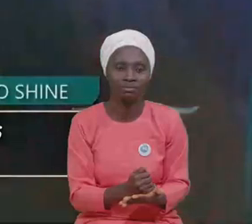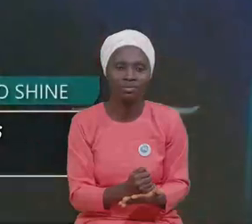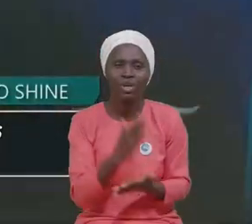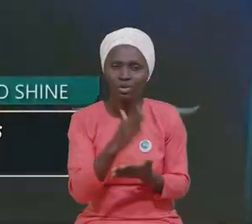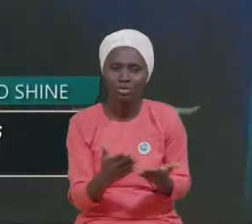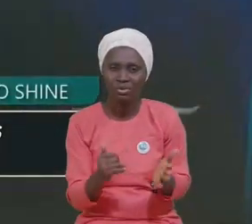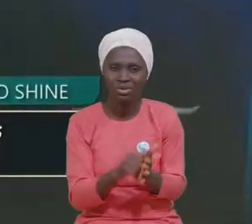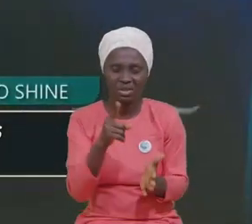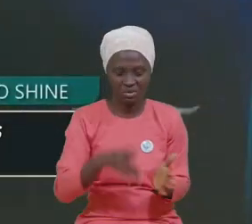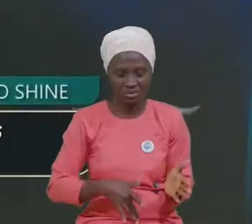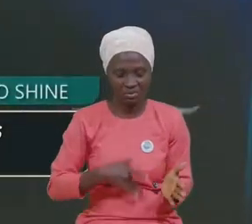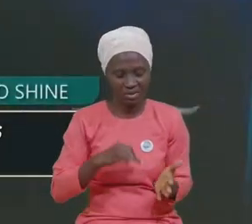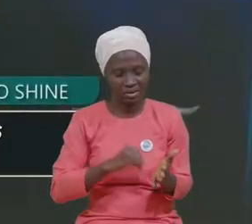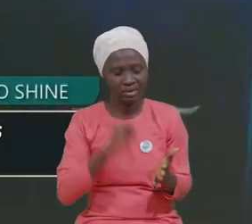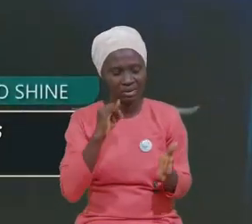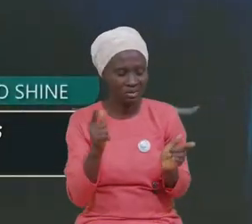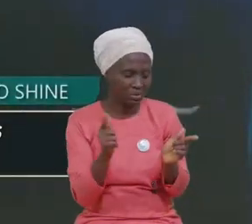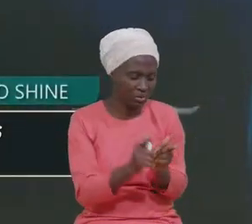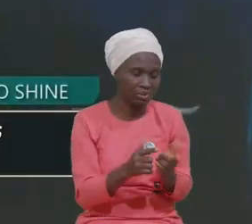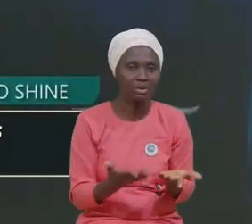Parfois, nous sentons petits.